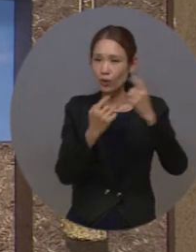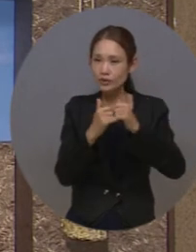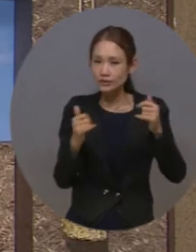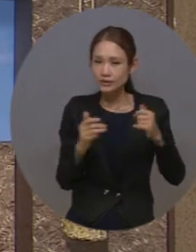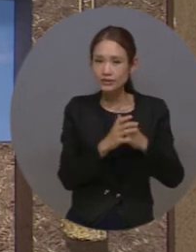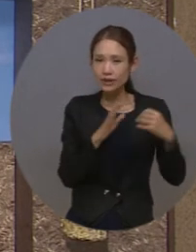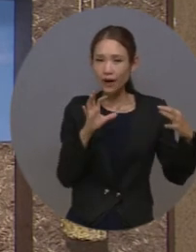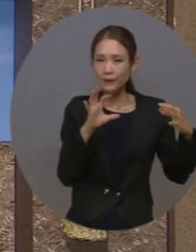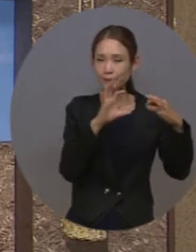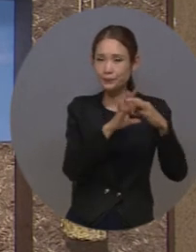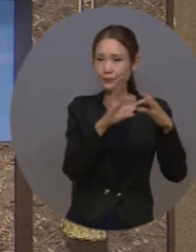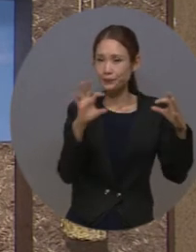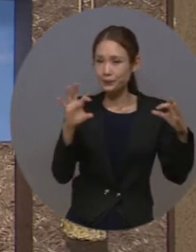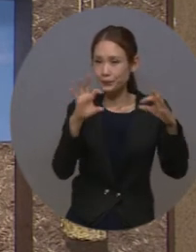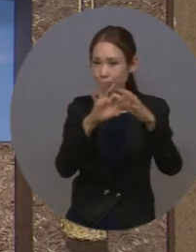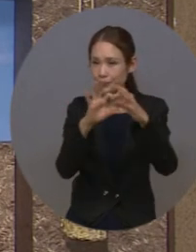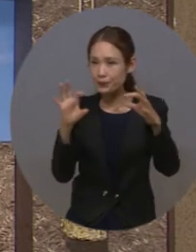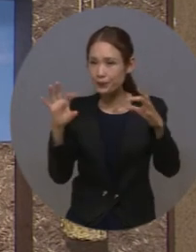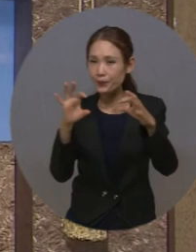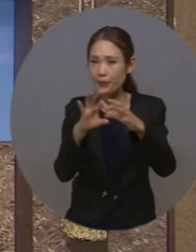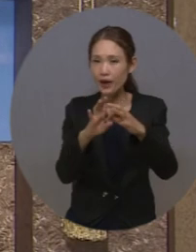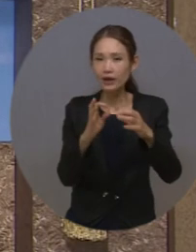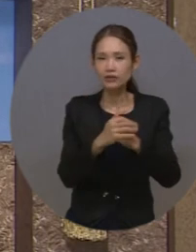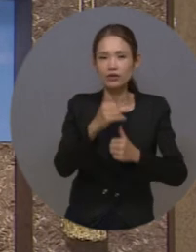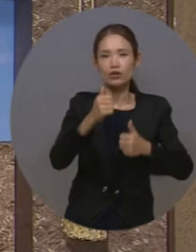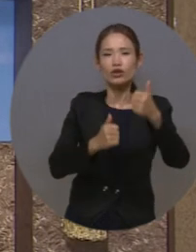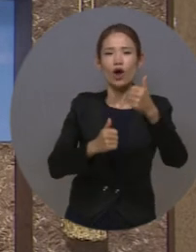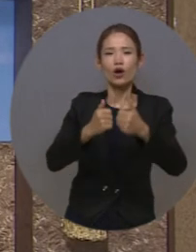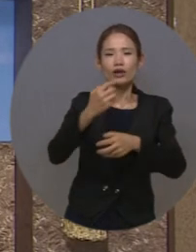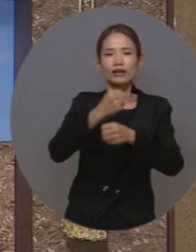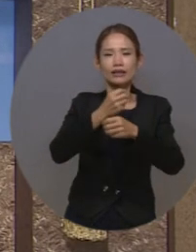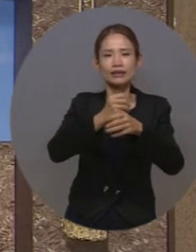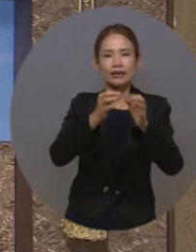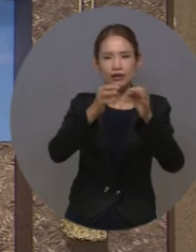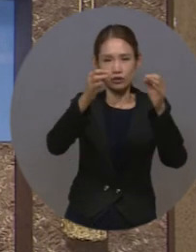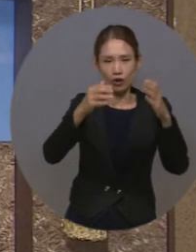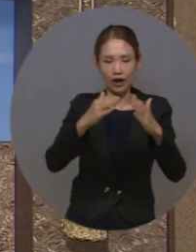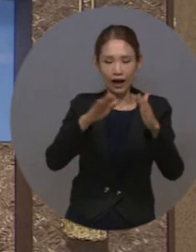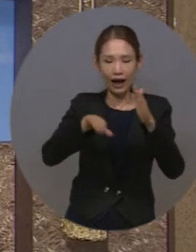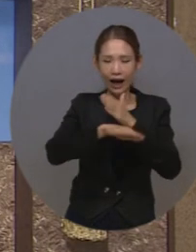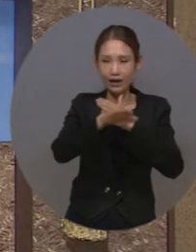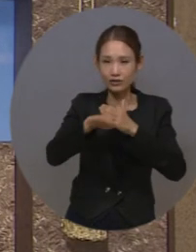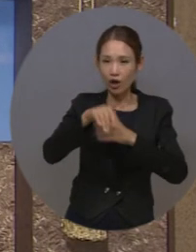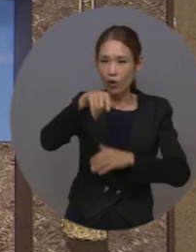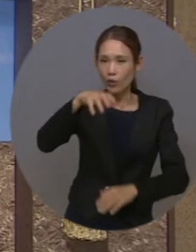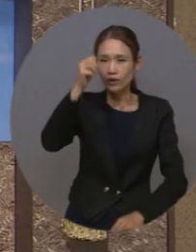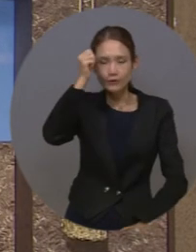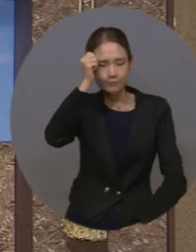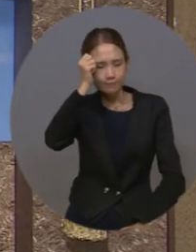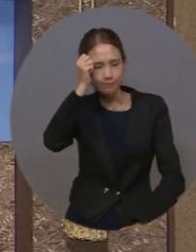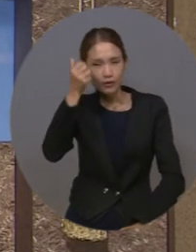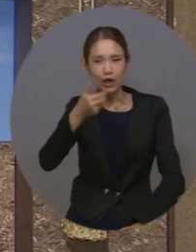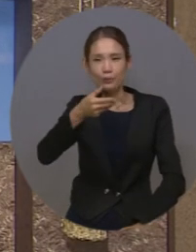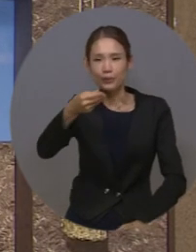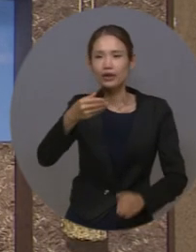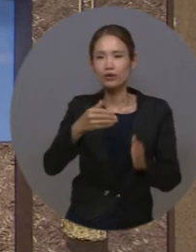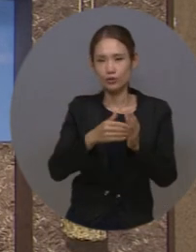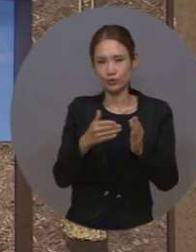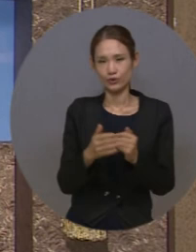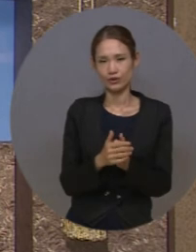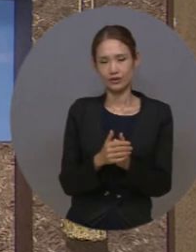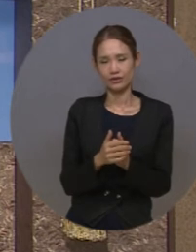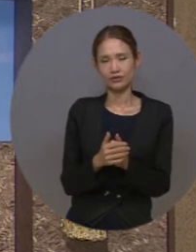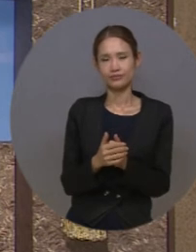매치를 해가지고 그 경기 기간 동안에 그 가정 민박을 해놓은 거죠.